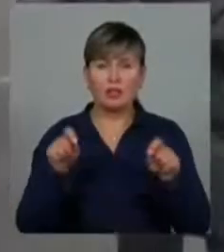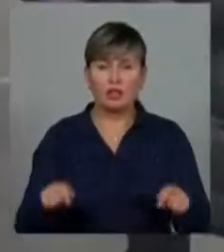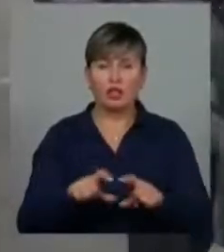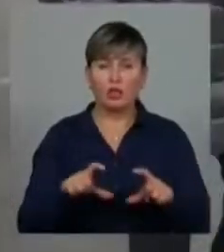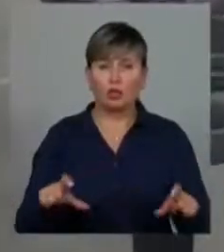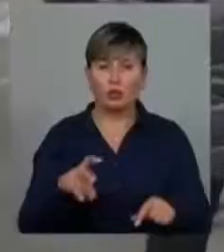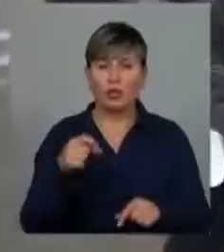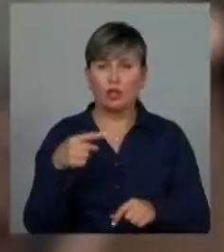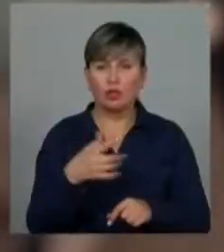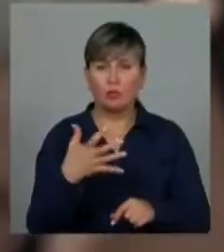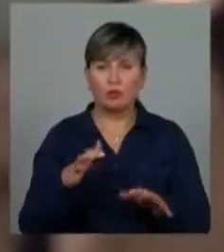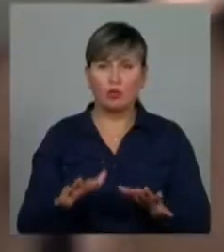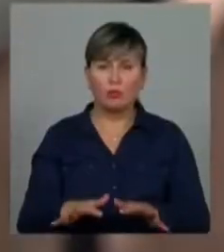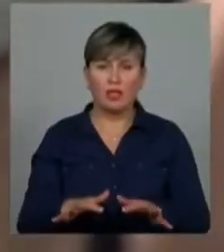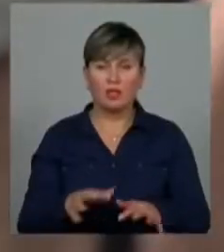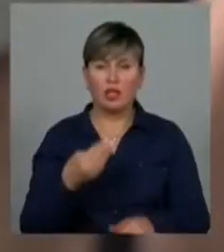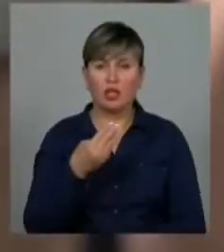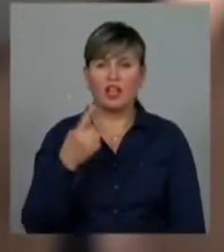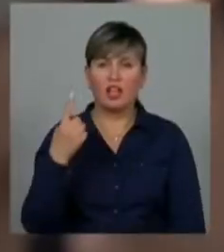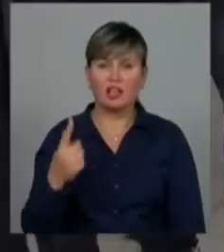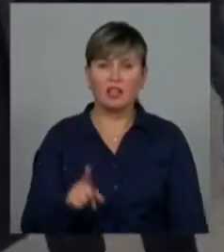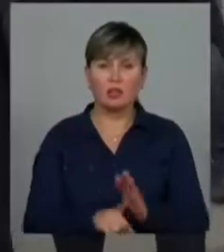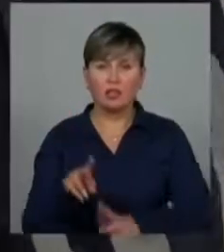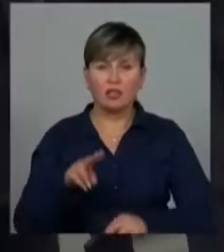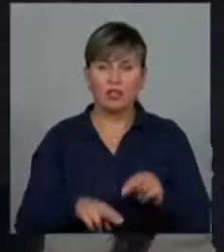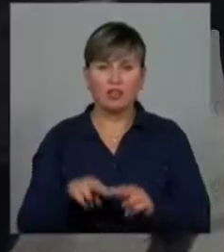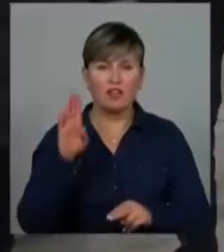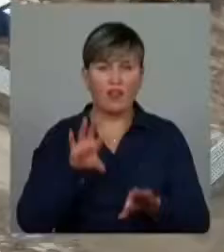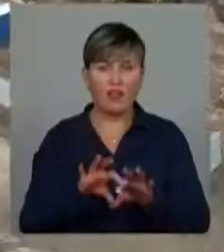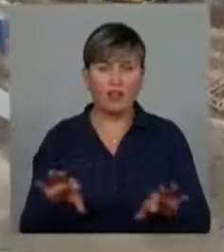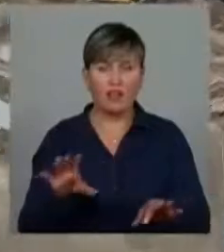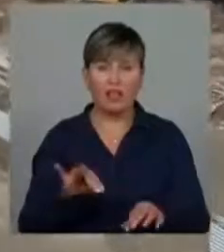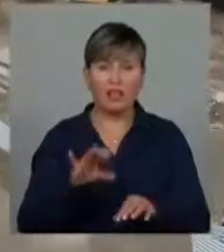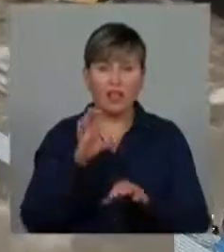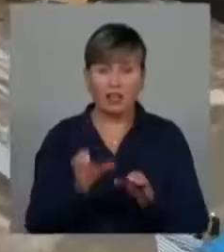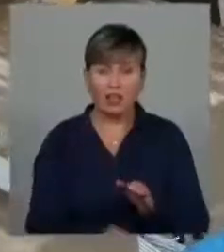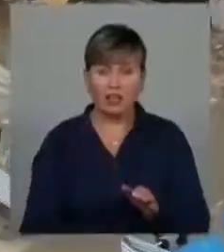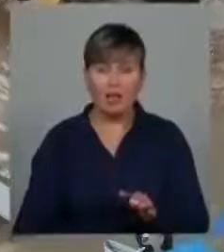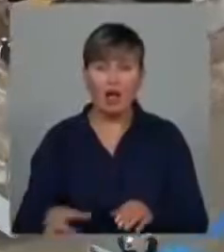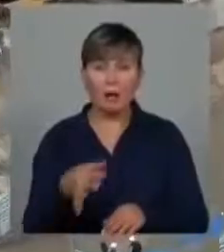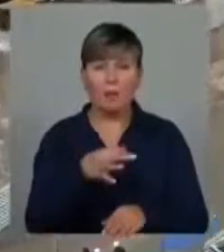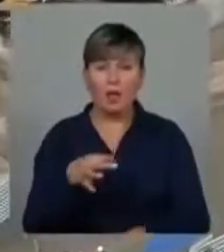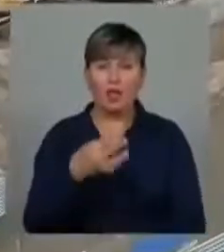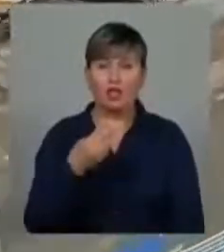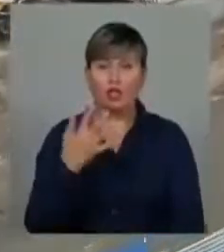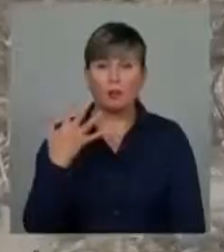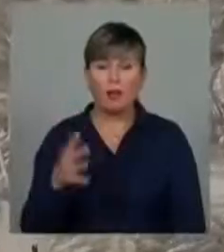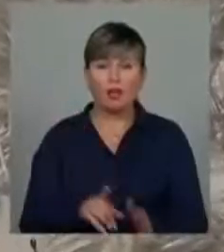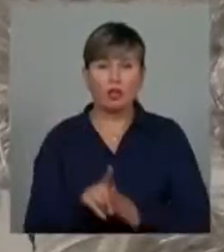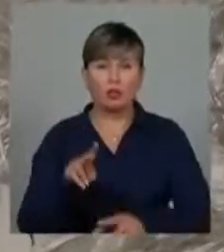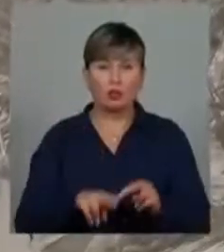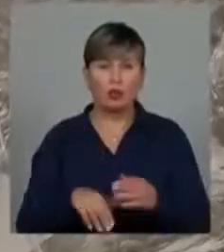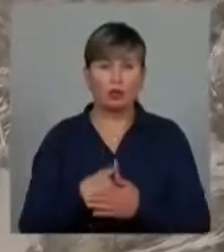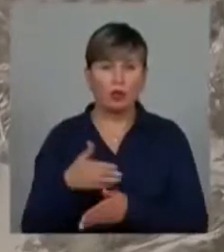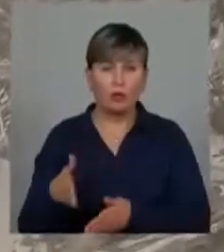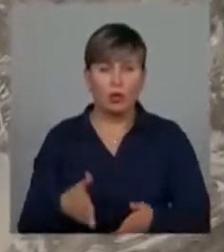школу на 1500 мест. В Шанарак-1 начнется строительство сетей водоснабжения и канализации. А в микрорайоне Шанарак-5 начнут строить новую